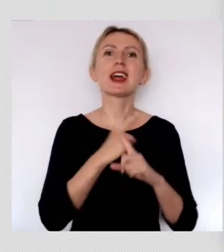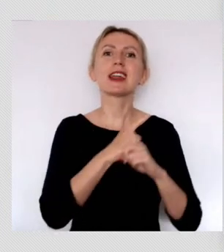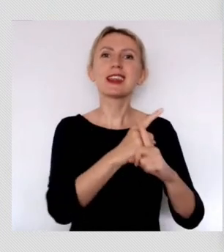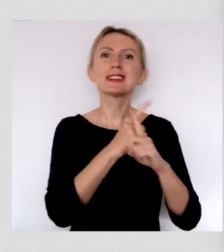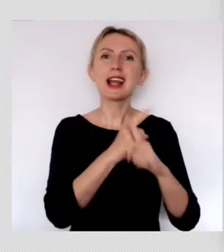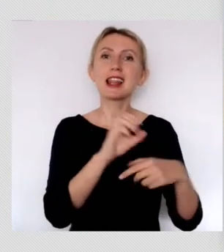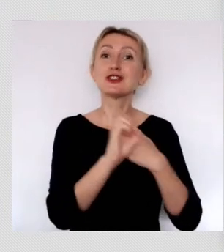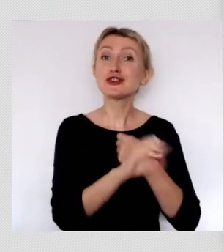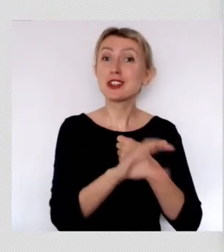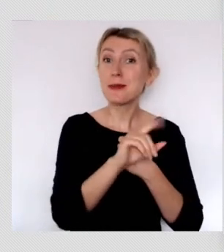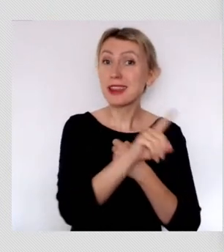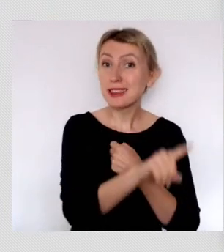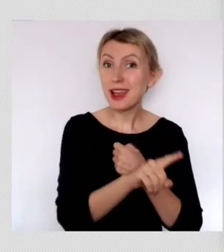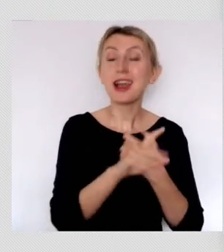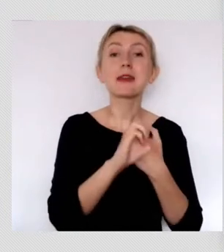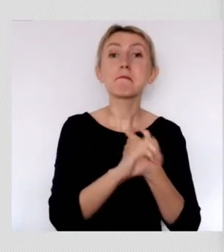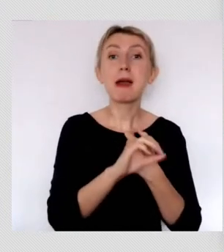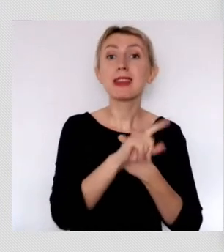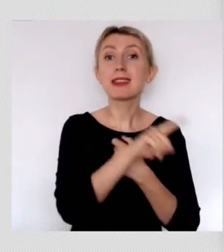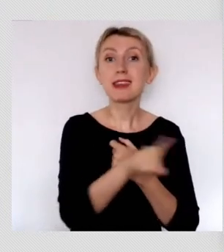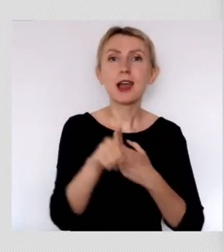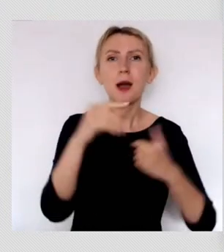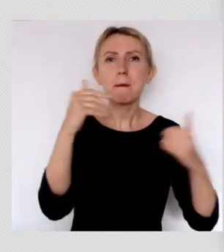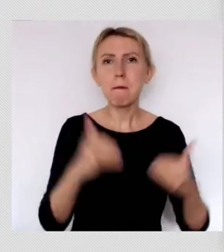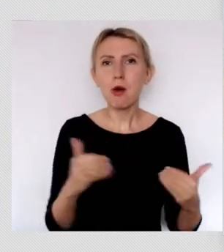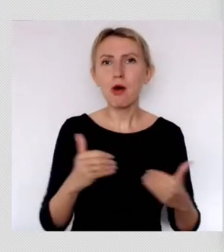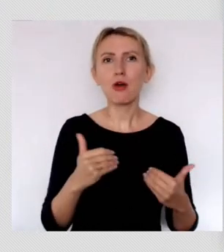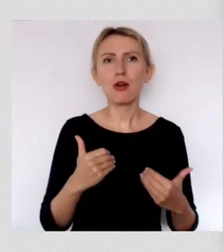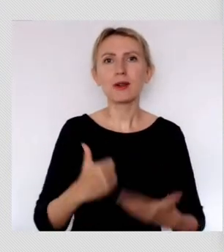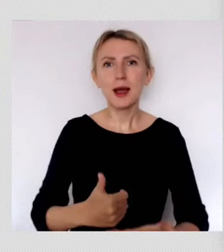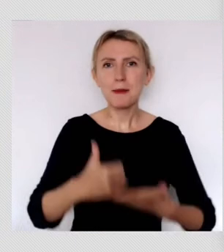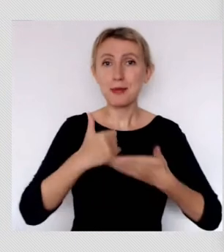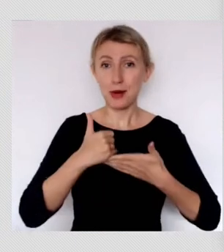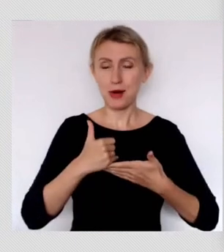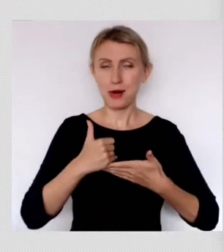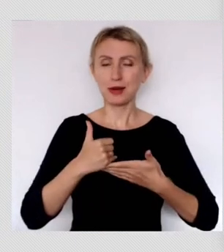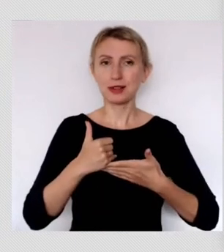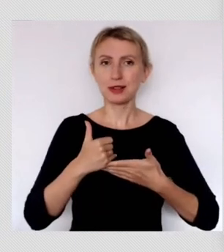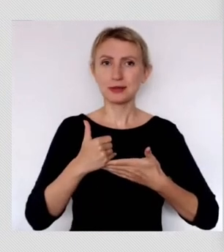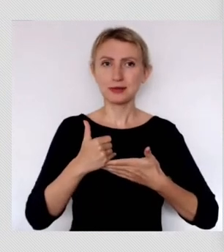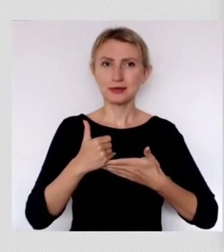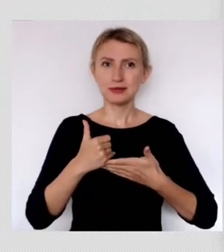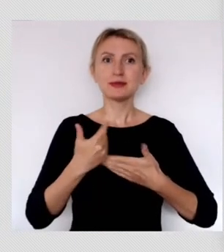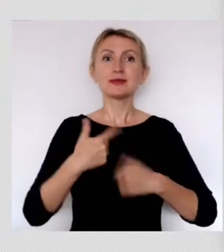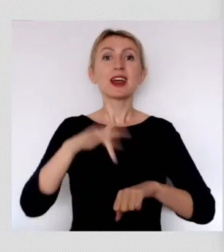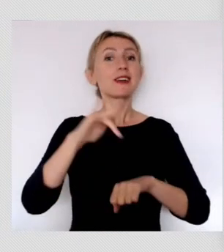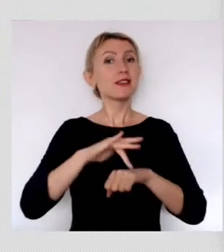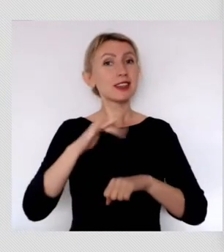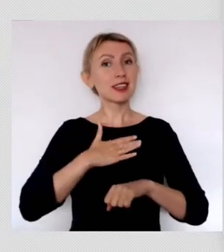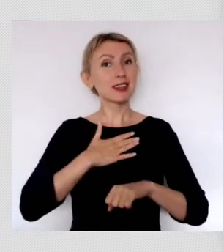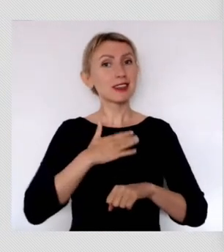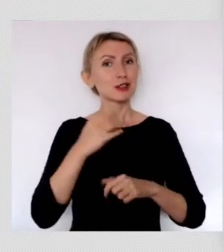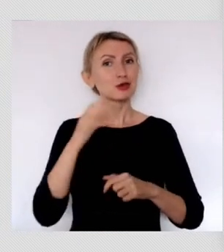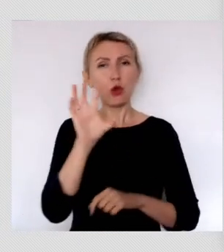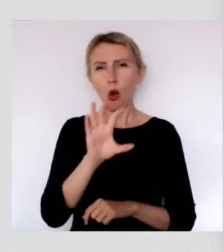i te niezależne media mogą nam sprzyjać, mogą wyniki naszych